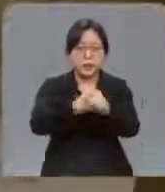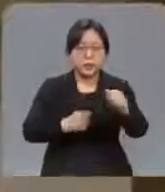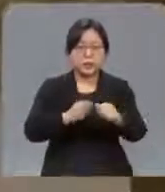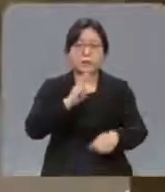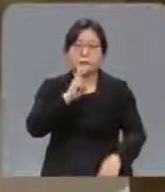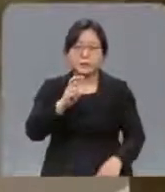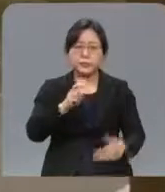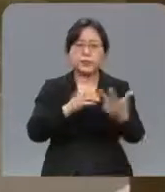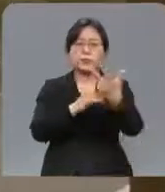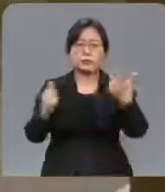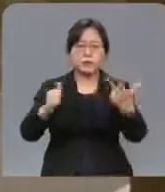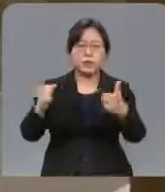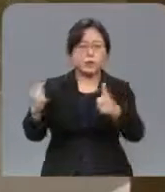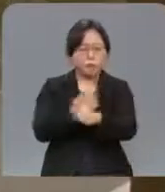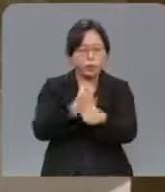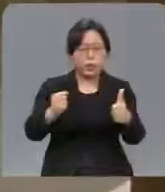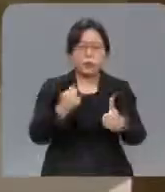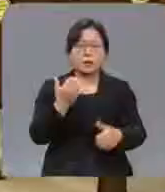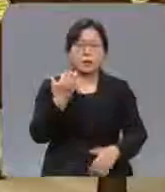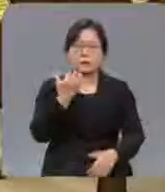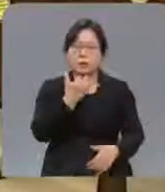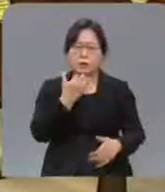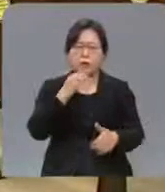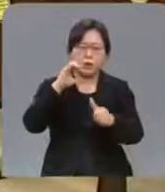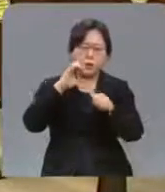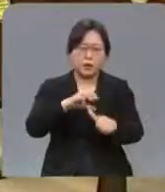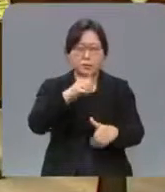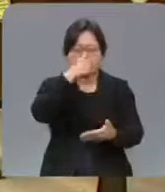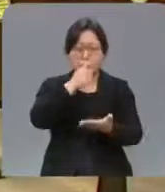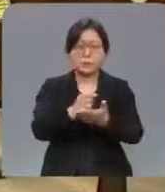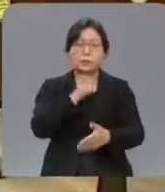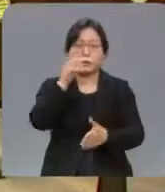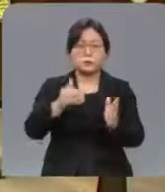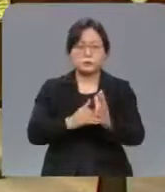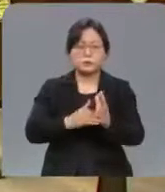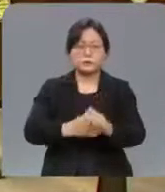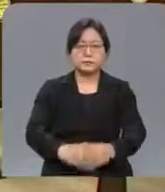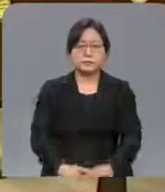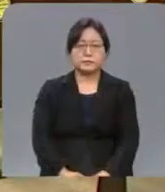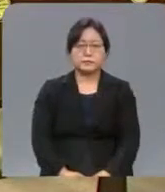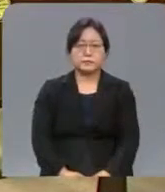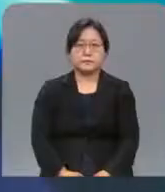20대 7명을 폭행하거나 성적 가혹행위를 한 혐의로 기소됐습니다